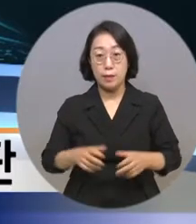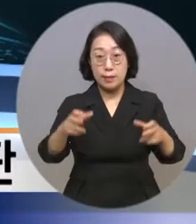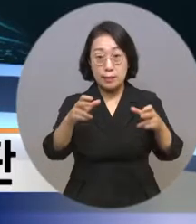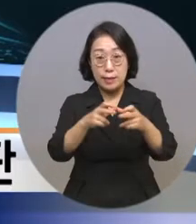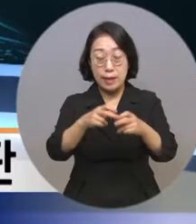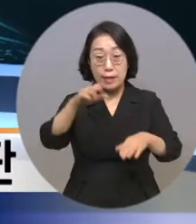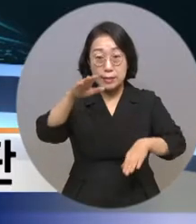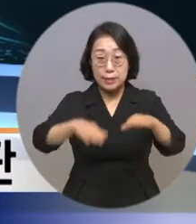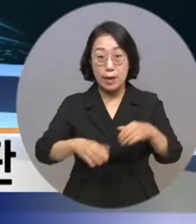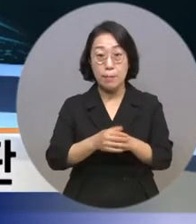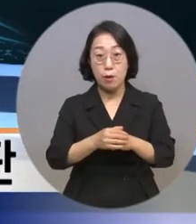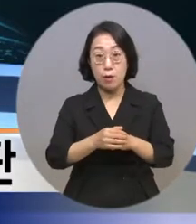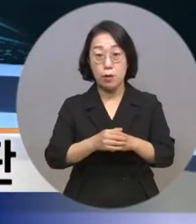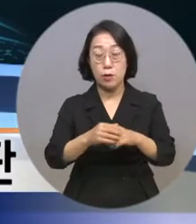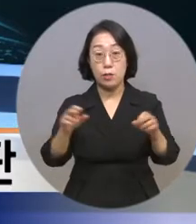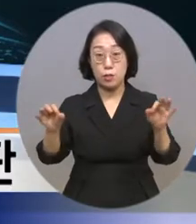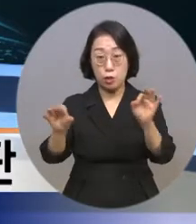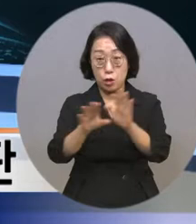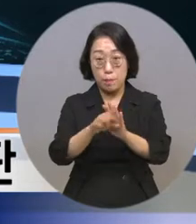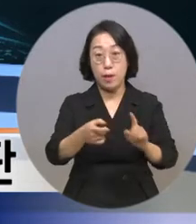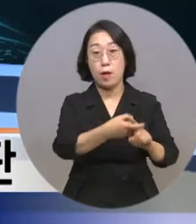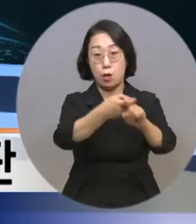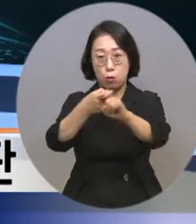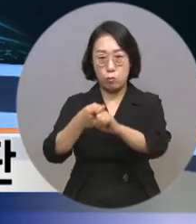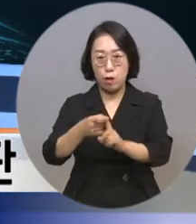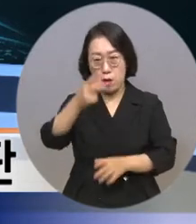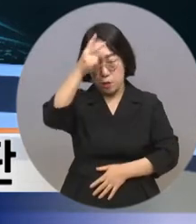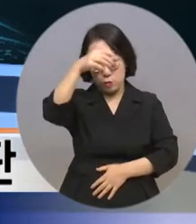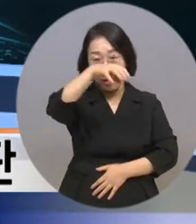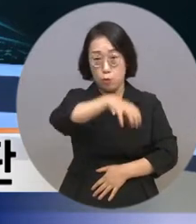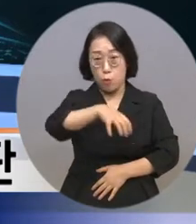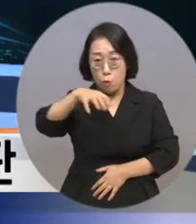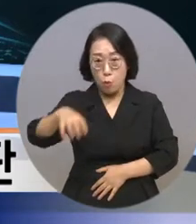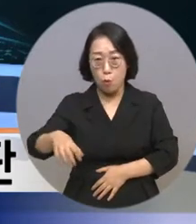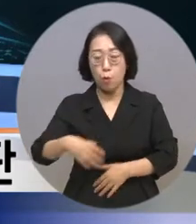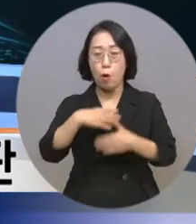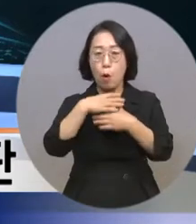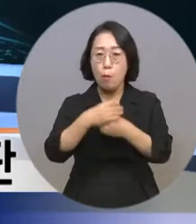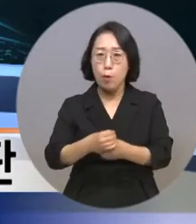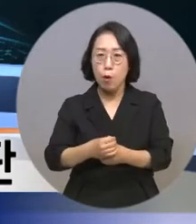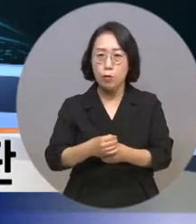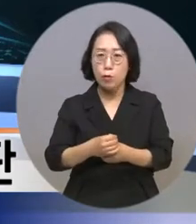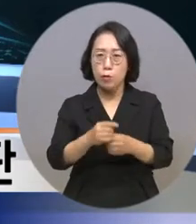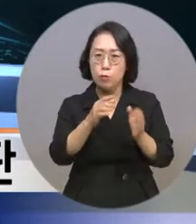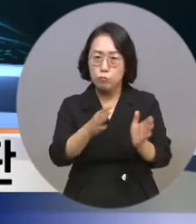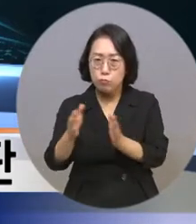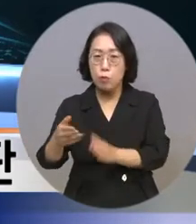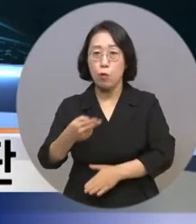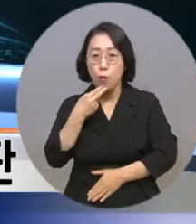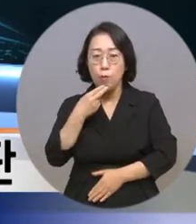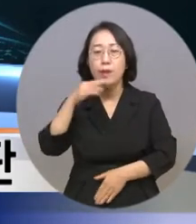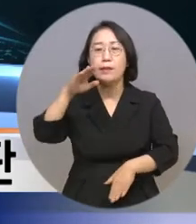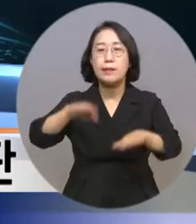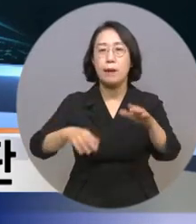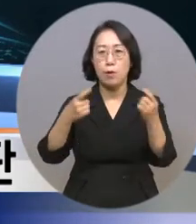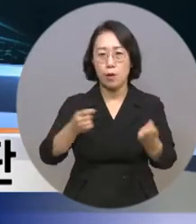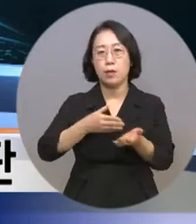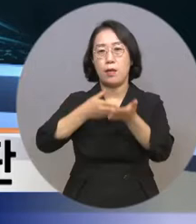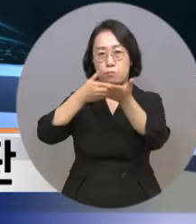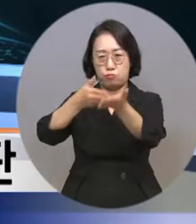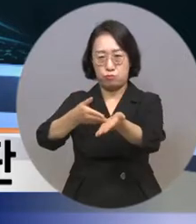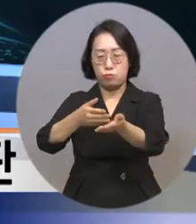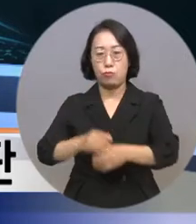전국장애인차별철폐연대가 서울경찰청 관할 경찰서들이 편의시설을 설치하지 않은 것에 대해 차별이라는 지적을 하고